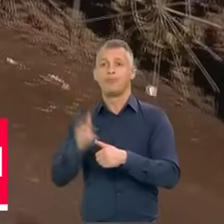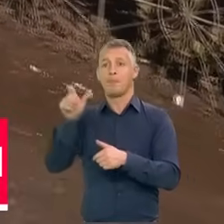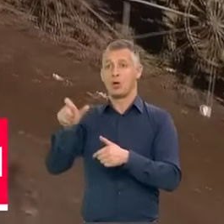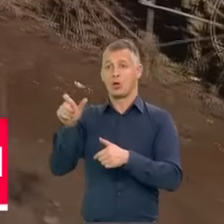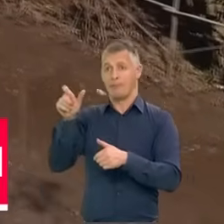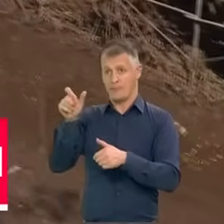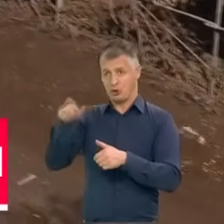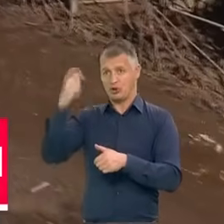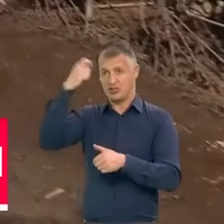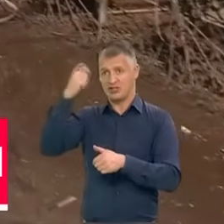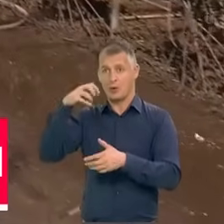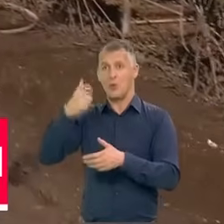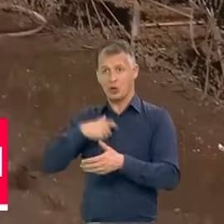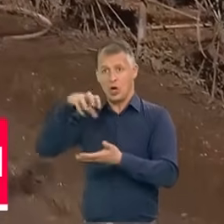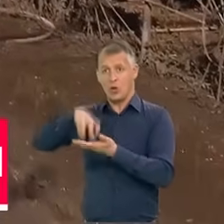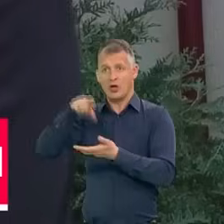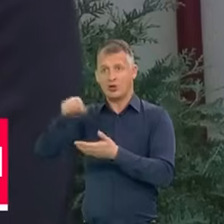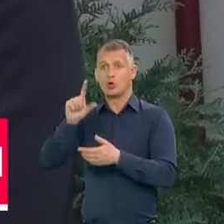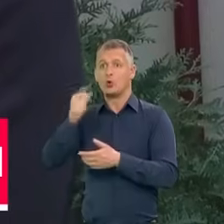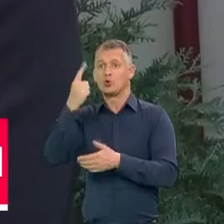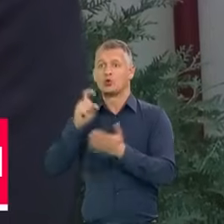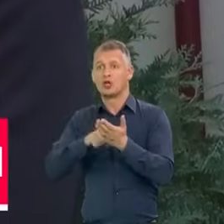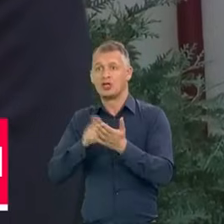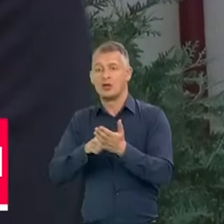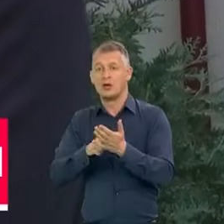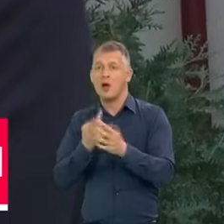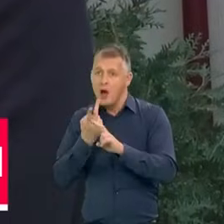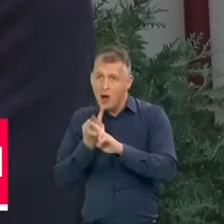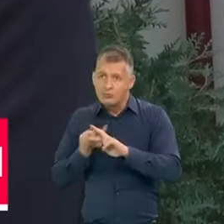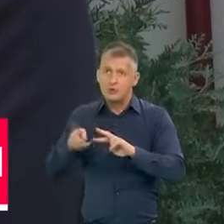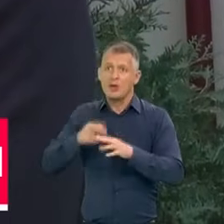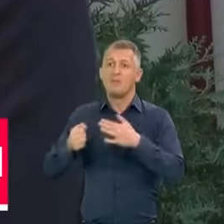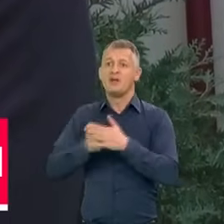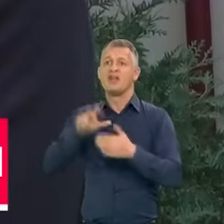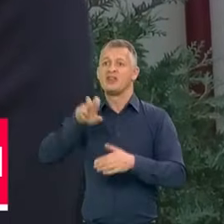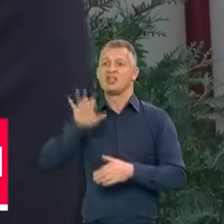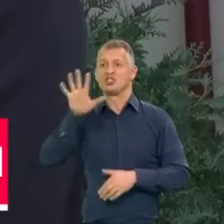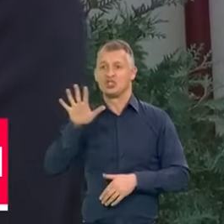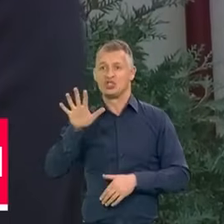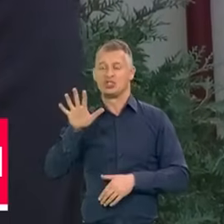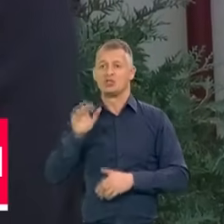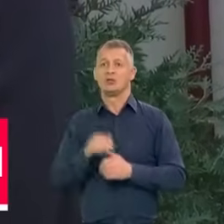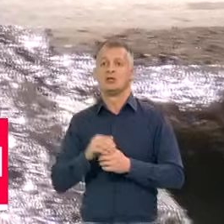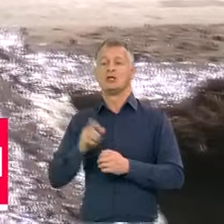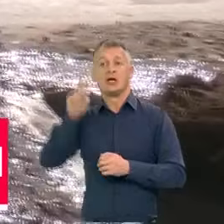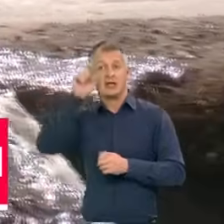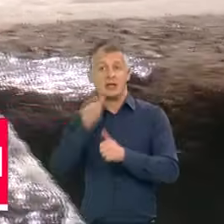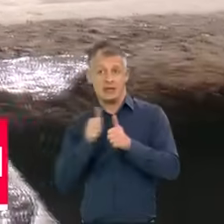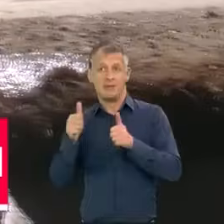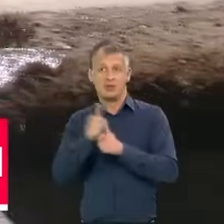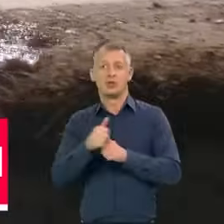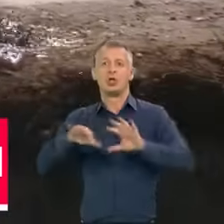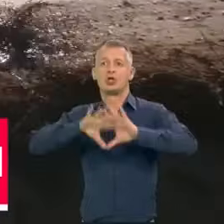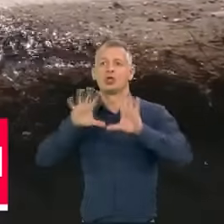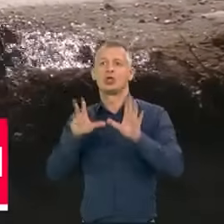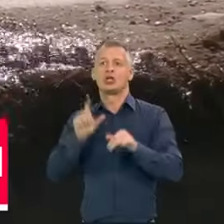să locuiască acolo au fost 21 de cereri am suplimentat până la 35 și cred că o să mai depășim în total